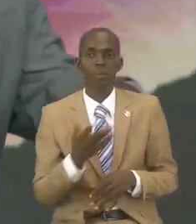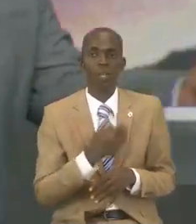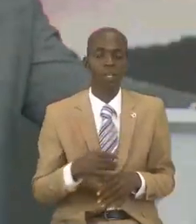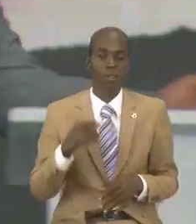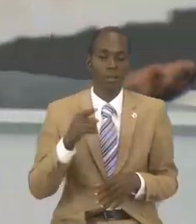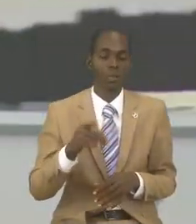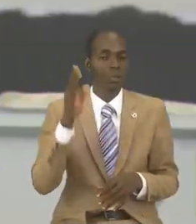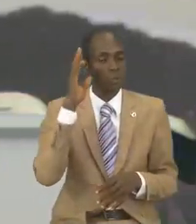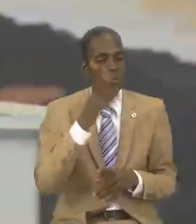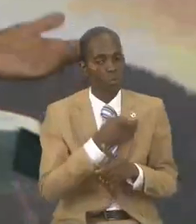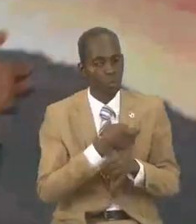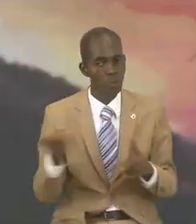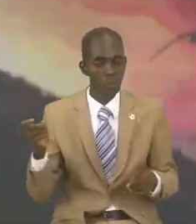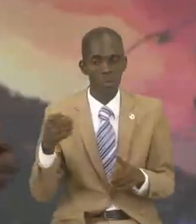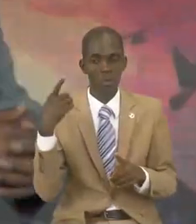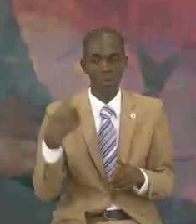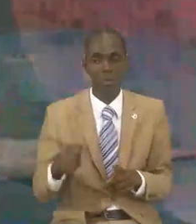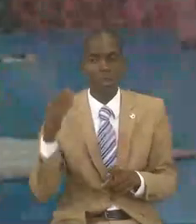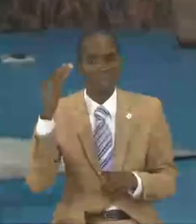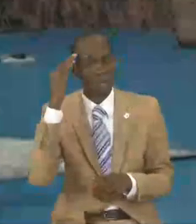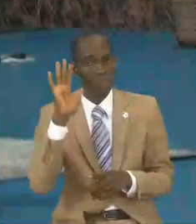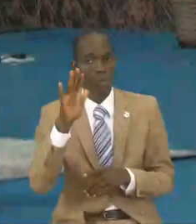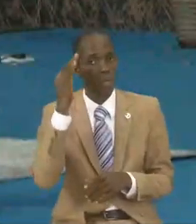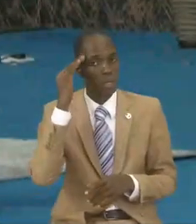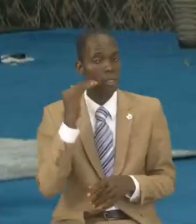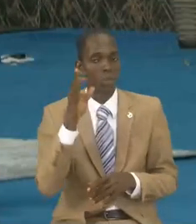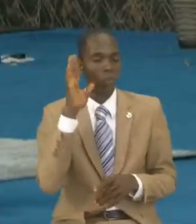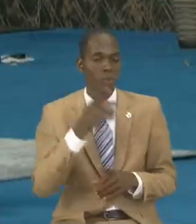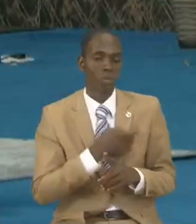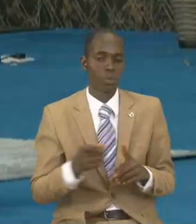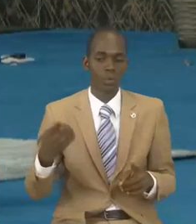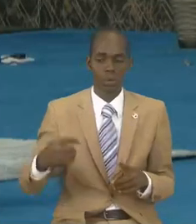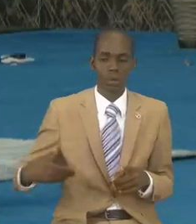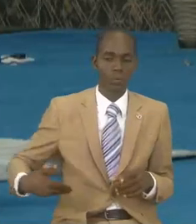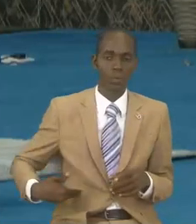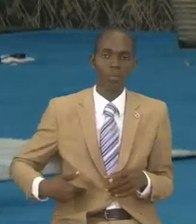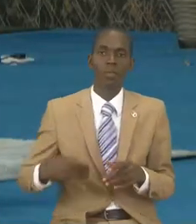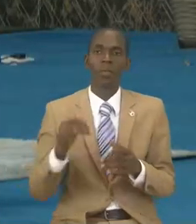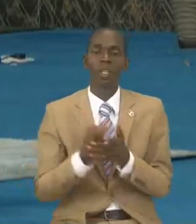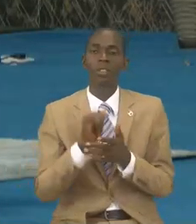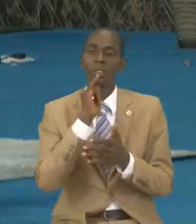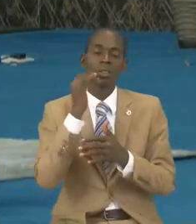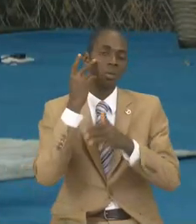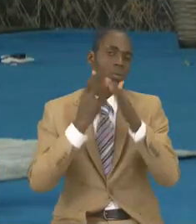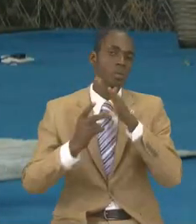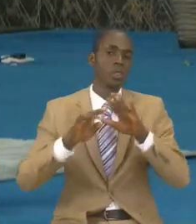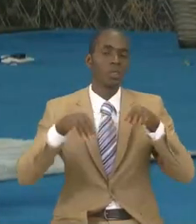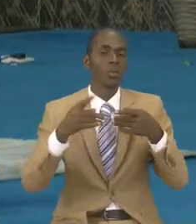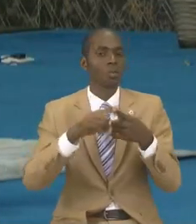Il t'écrasera la tête, tu vas le blesser le talon. La première prophétie révélée à Adam et